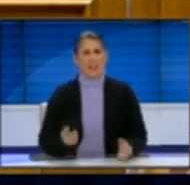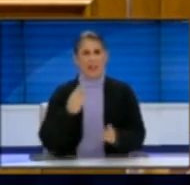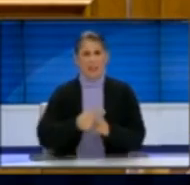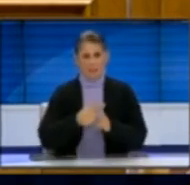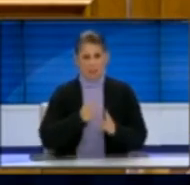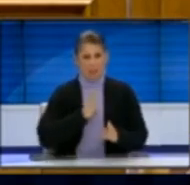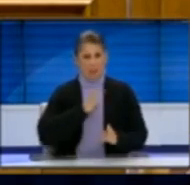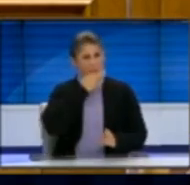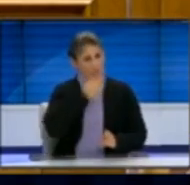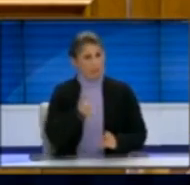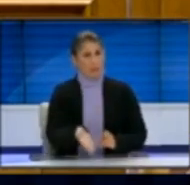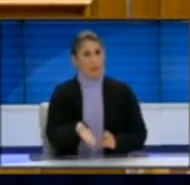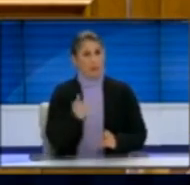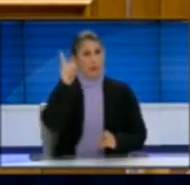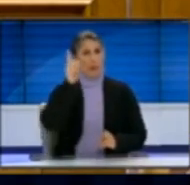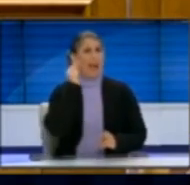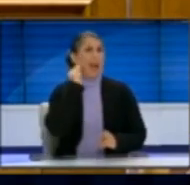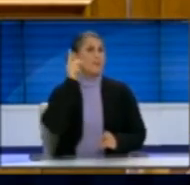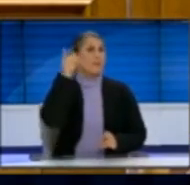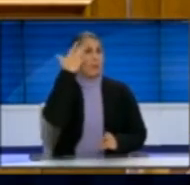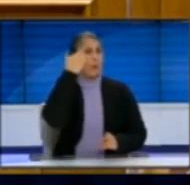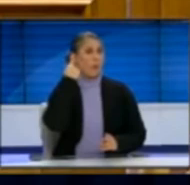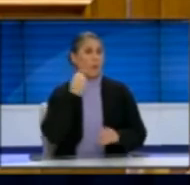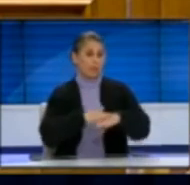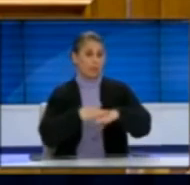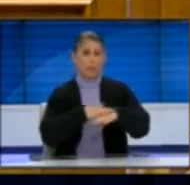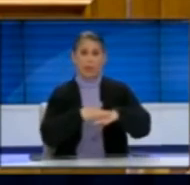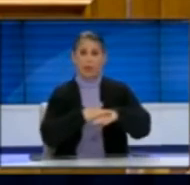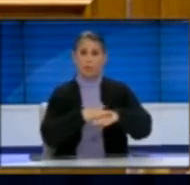χείλη κυβερνητικών αξιωματούχων.